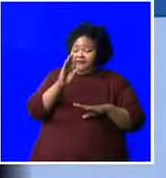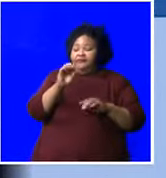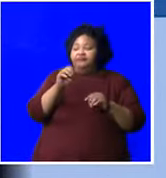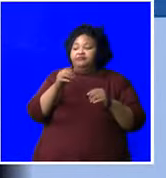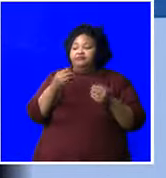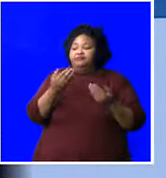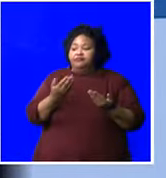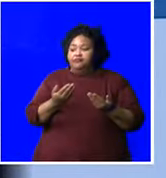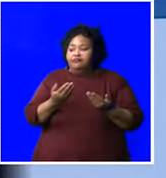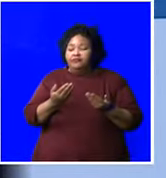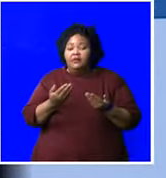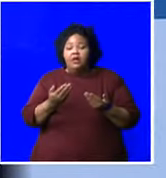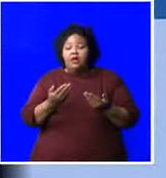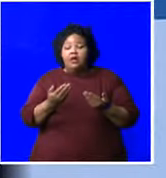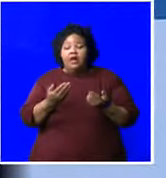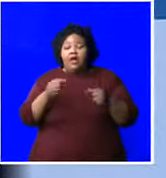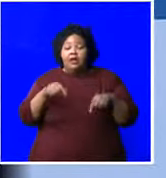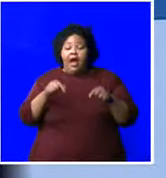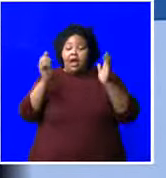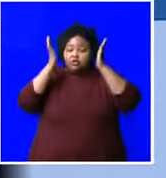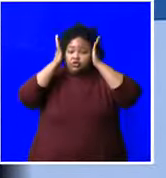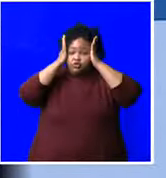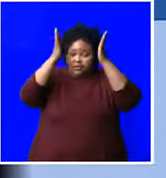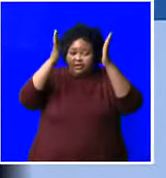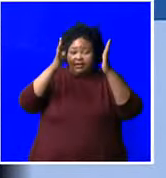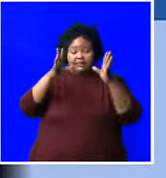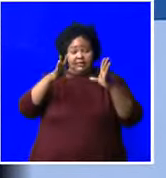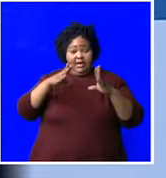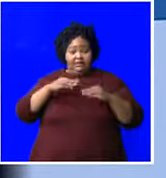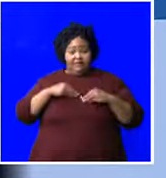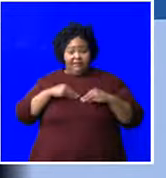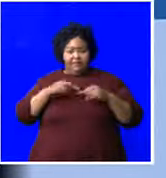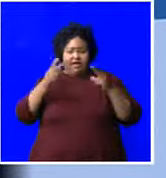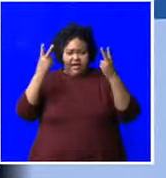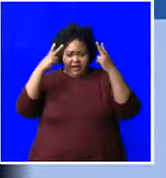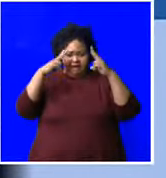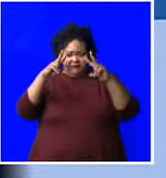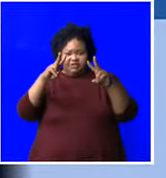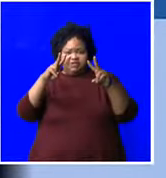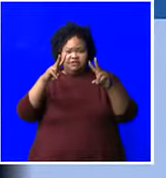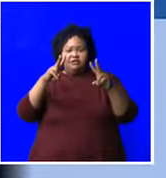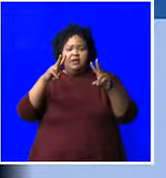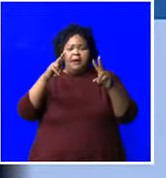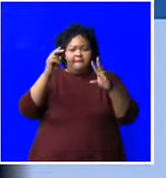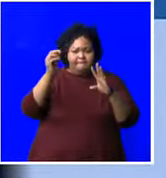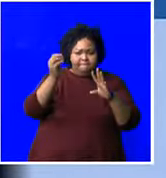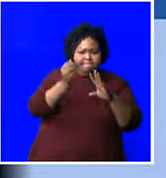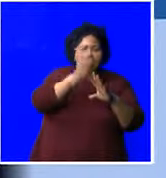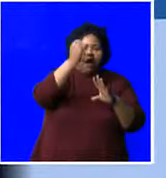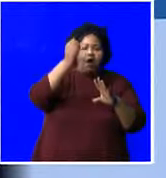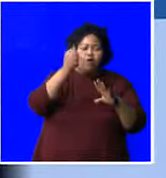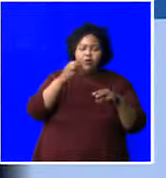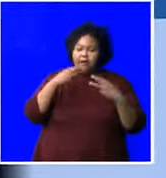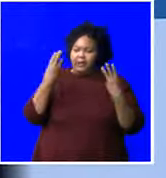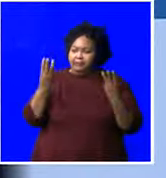sithathe leliphupho silende kanjalo kube nemajala atawugijima athengise le live lethu